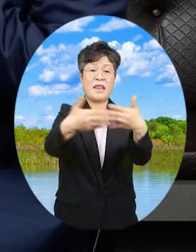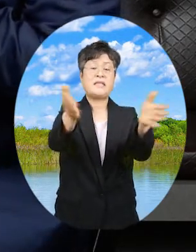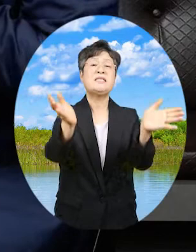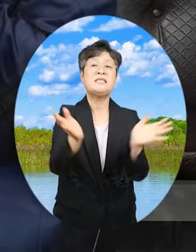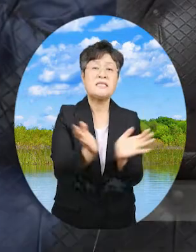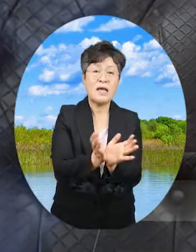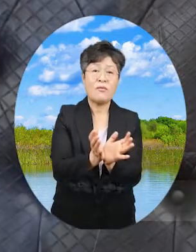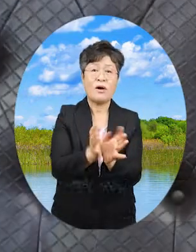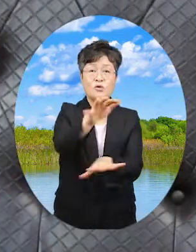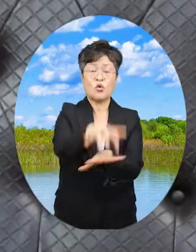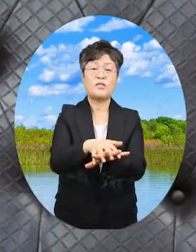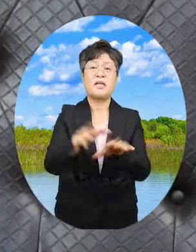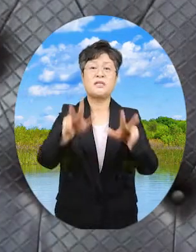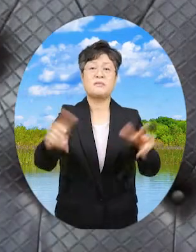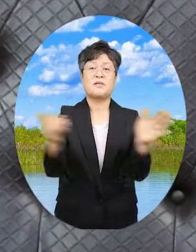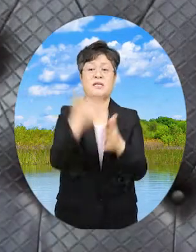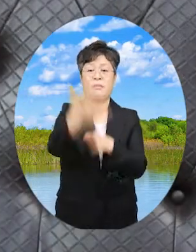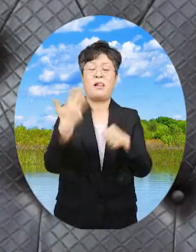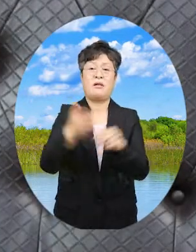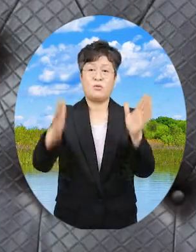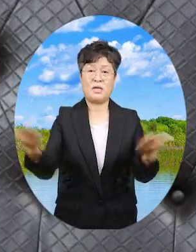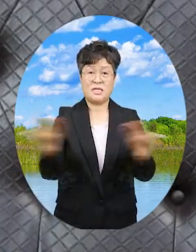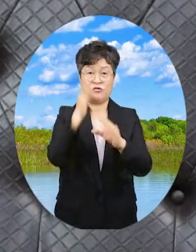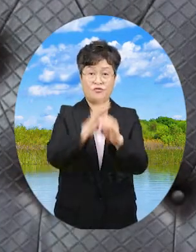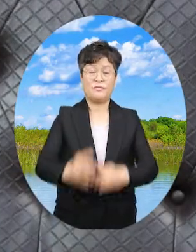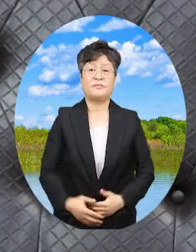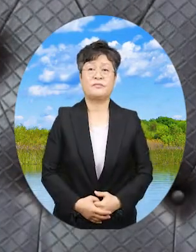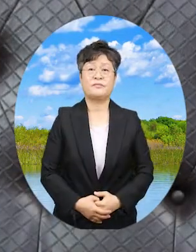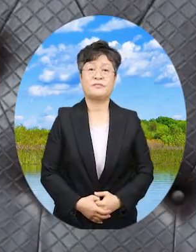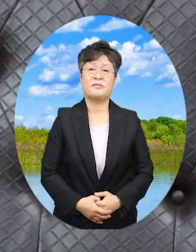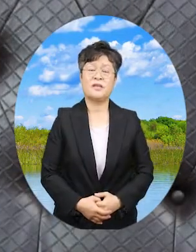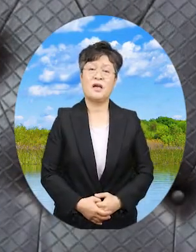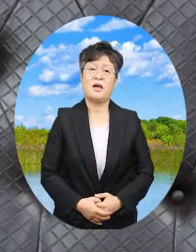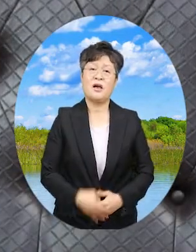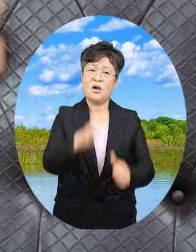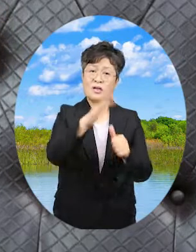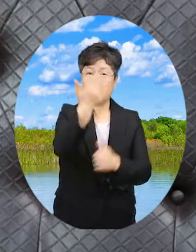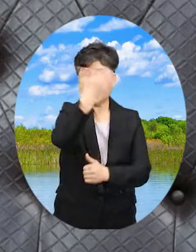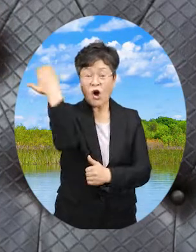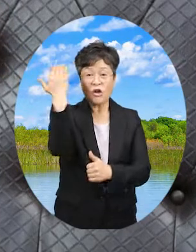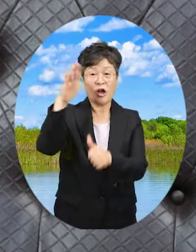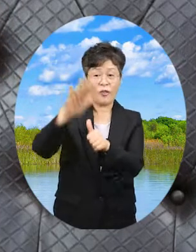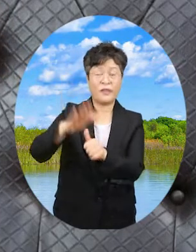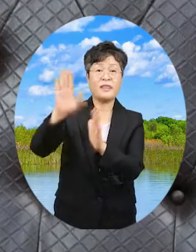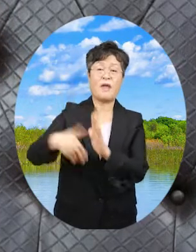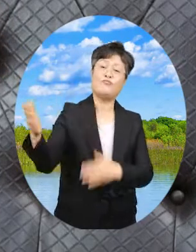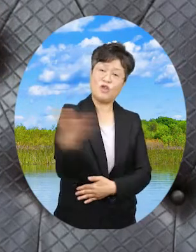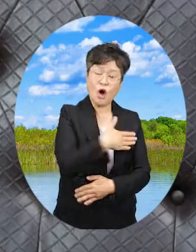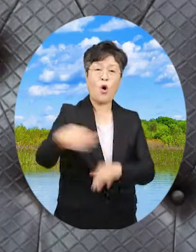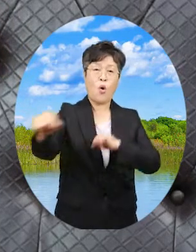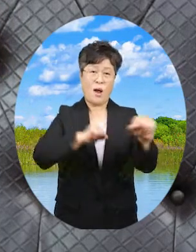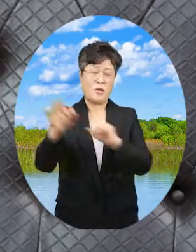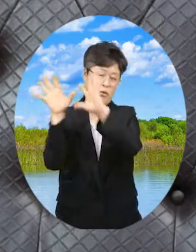좀 얘기해 주실 수 있을까요? 뭐 김준영 교수님도 말씀드렸지만 수원의 4대 하천은 자연적으로 생긴 의미도